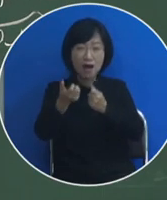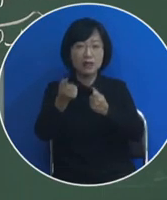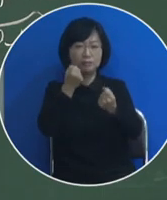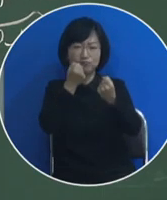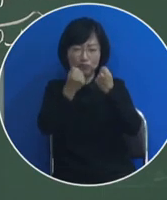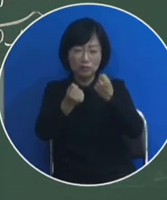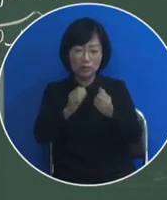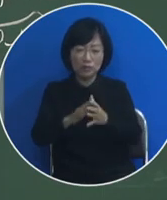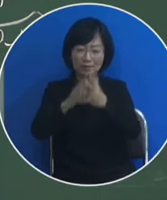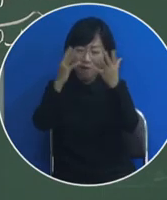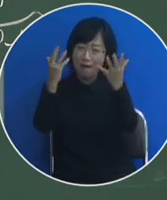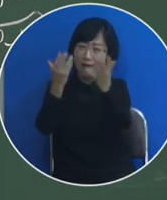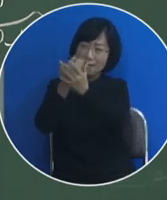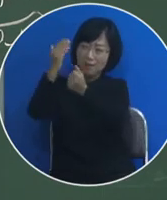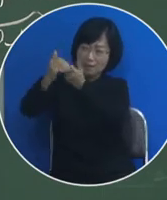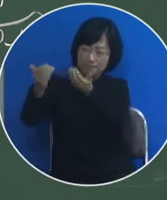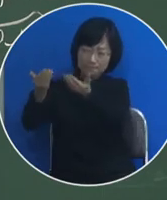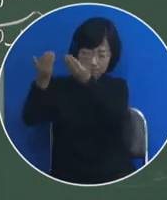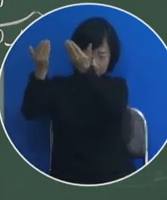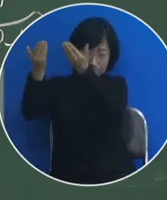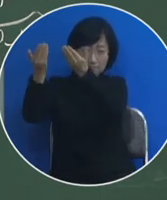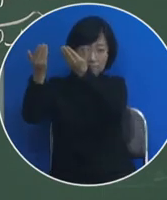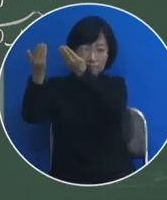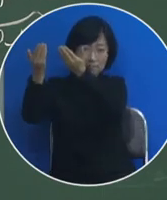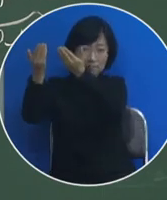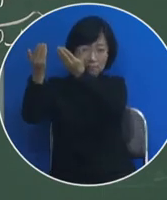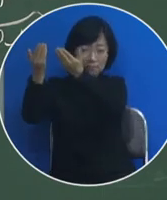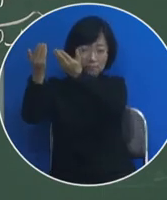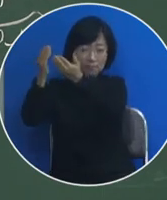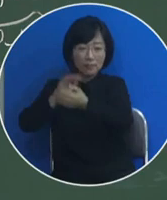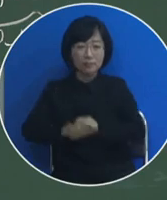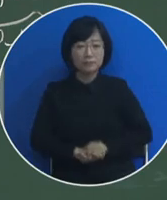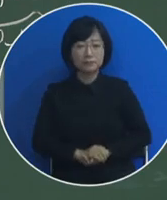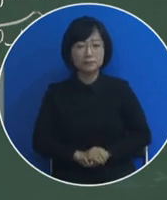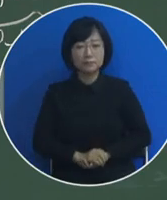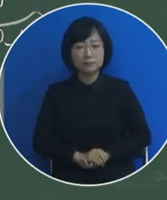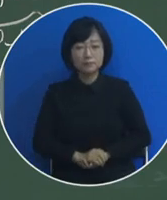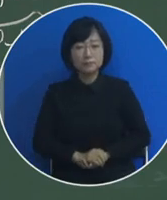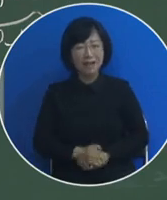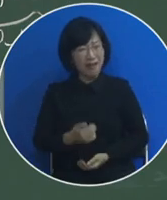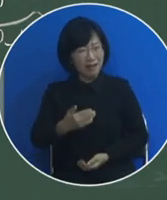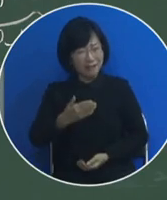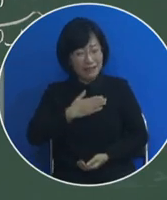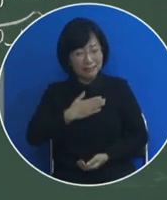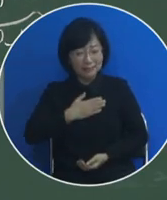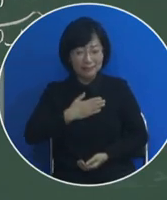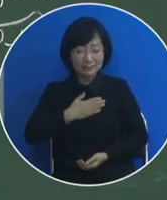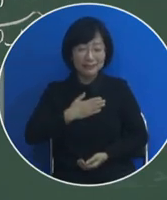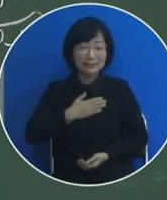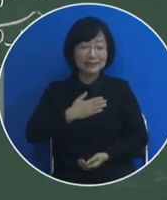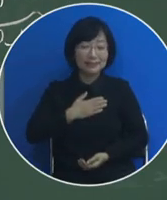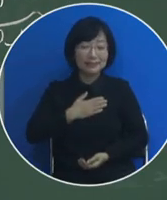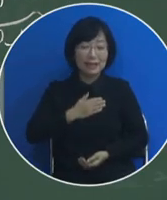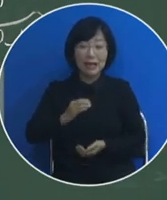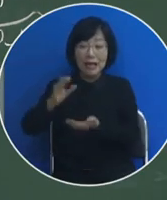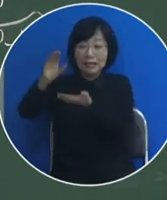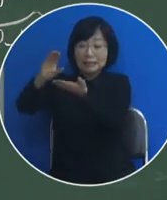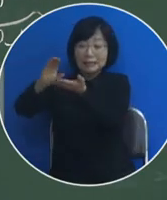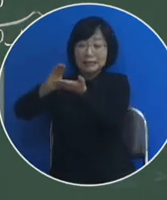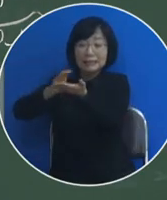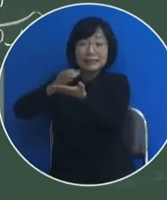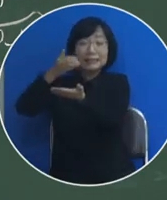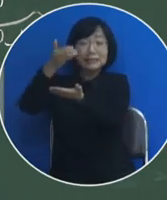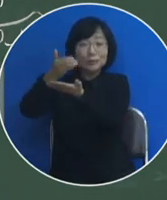was something. 진정으로 그런 게 아니라 진짜 그런 축복을 이 더 큰 걸 보면 나는 그리스도의 그리스도를 아는 지식이